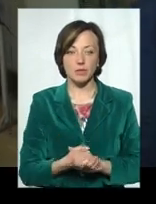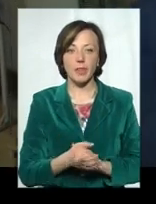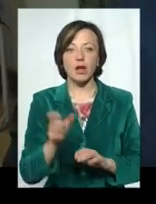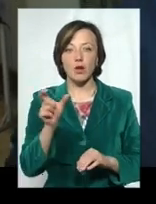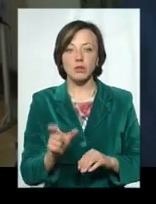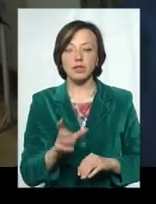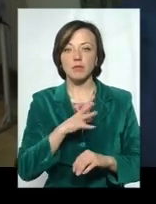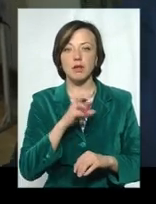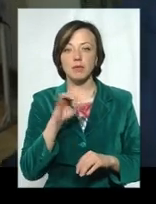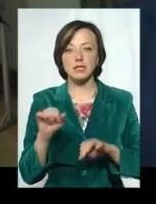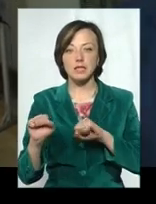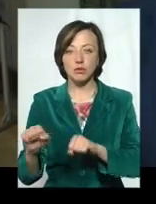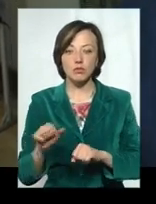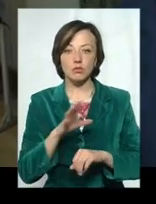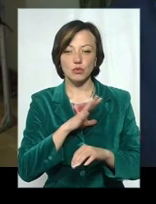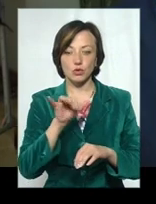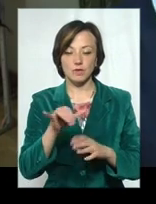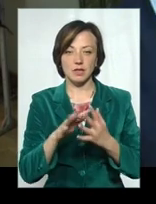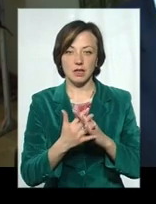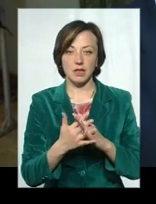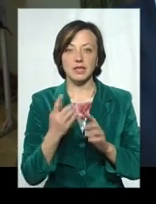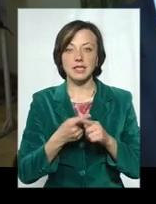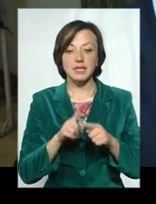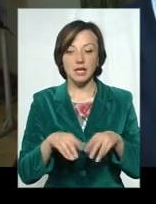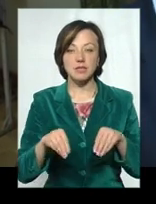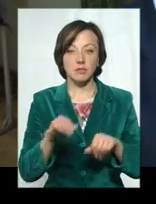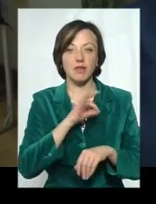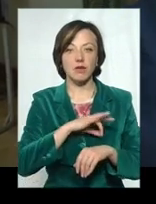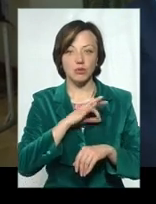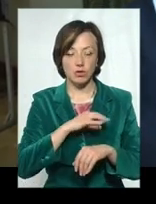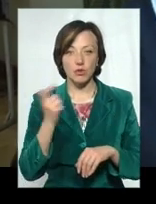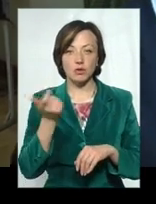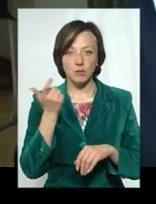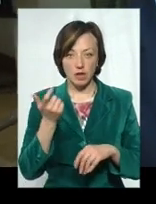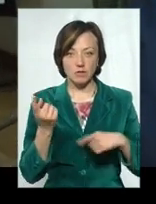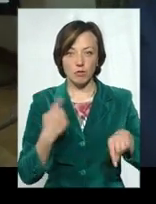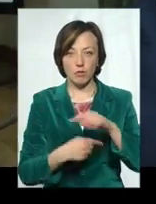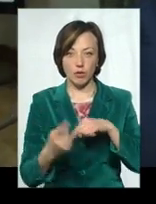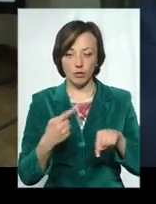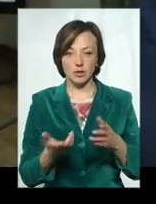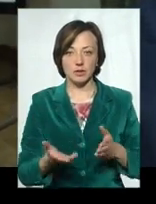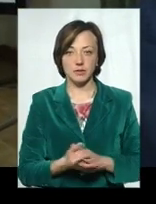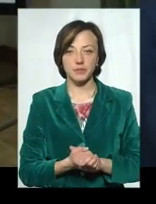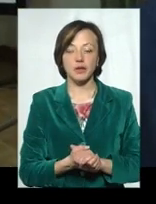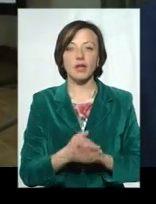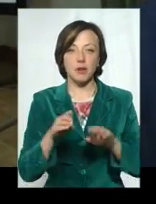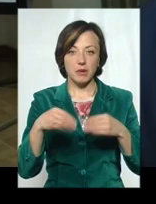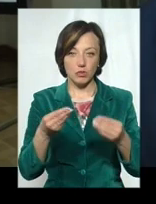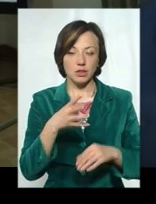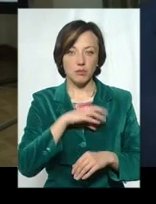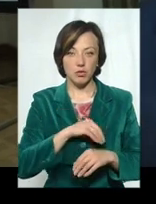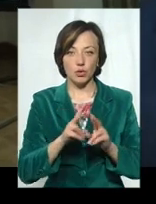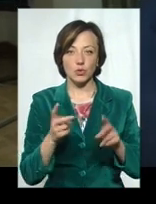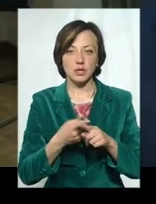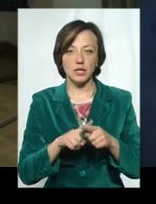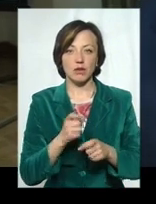була б застрахована, навіть будучи в селі. Тому що ця земля використовується в господарському обороті. І вона приносить прибуток тому, хто